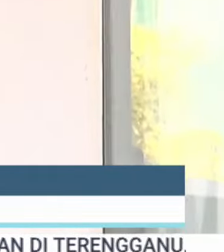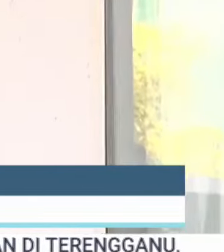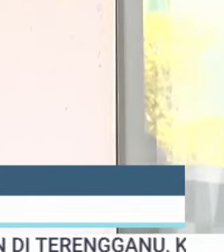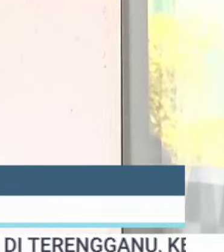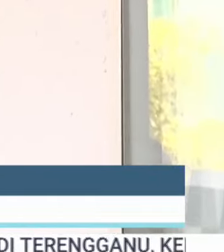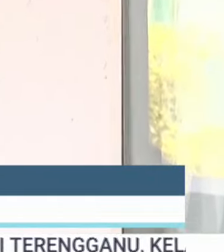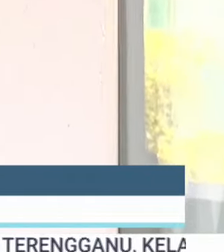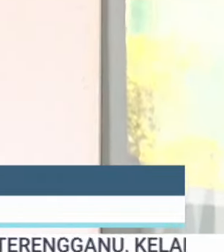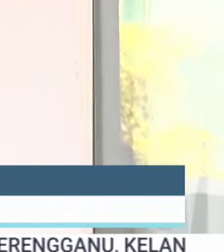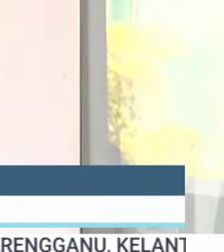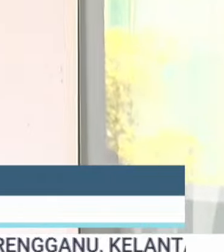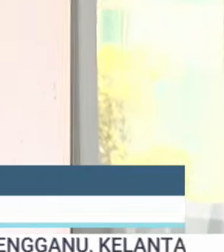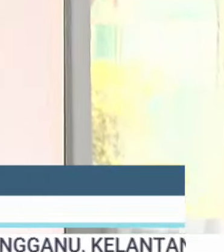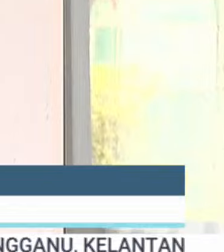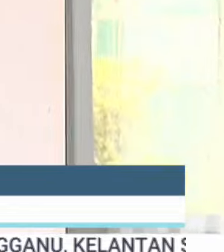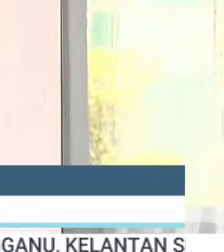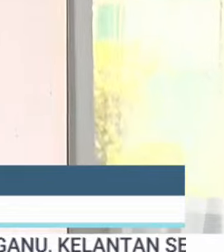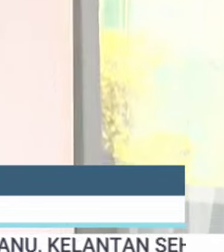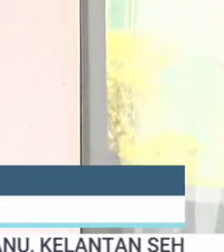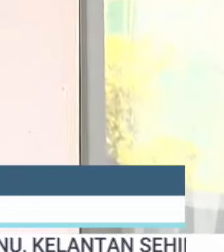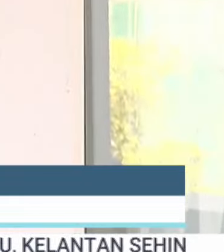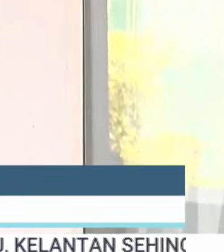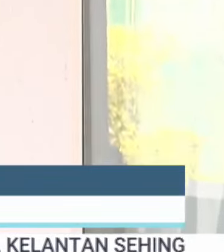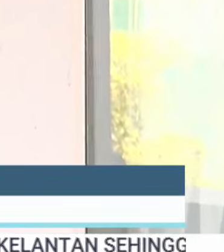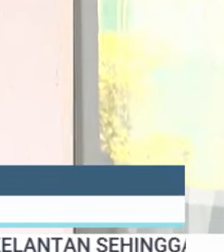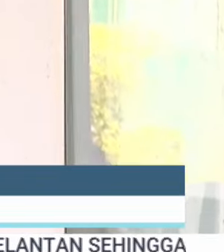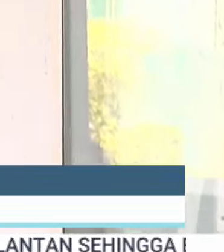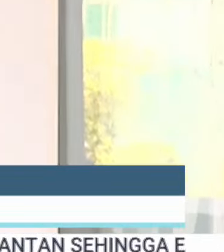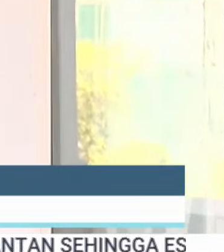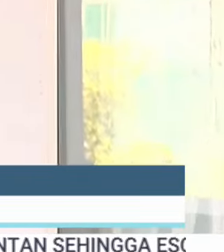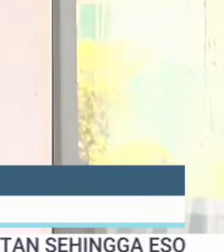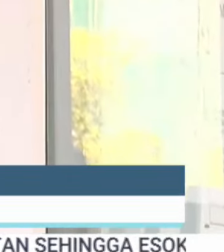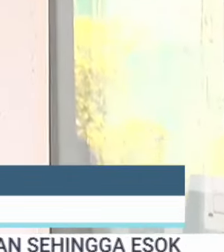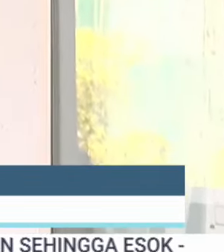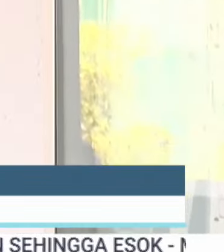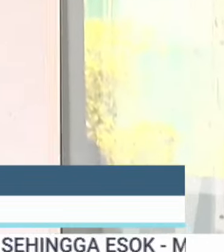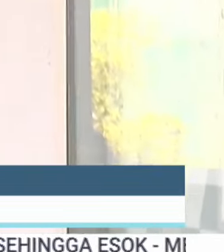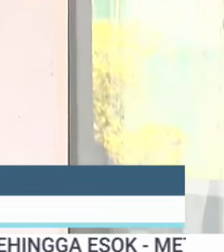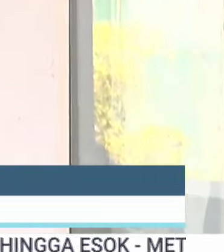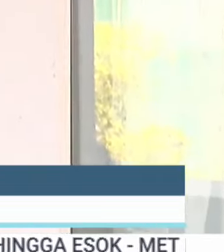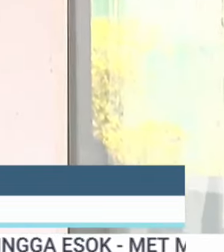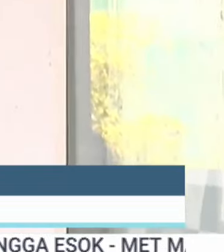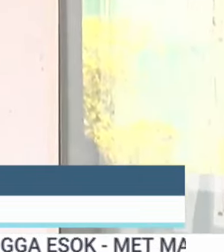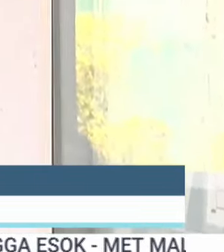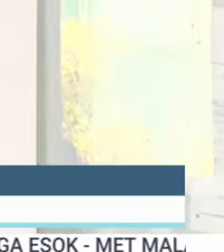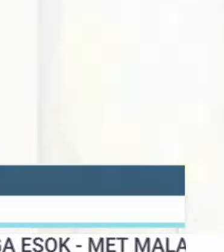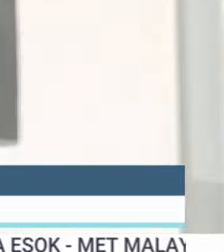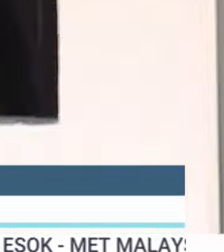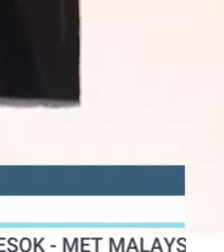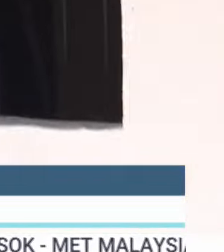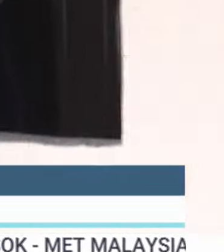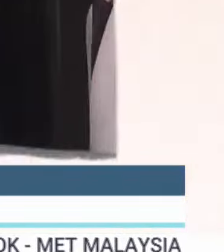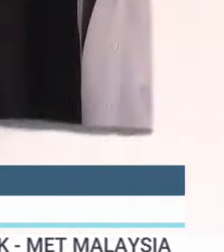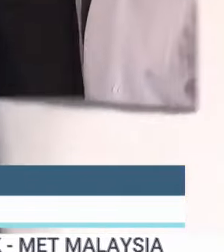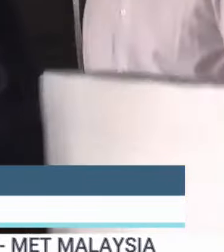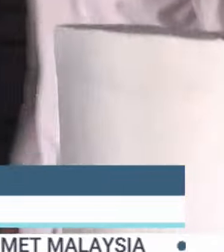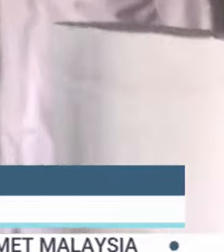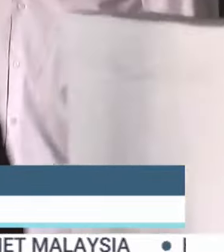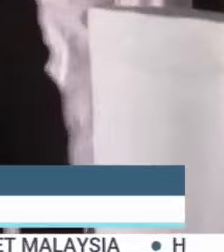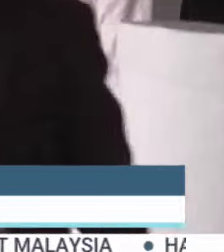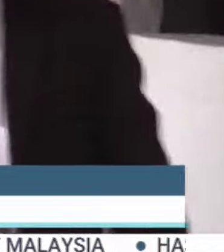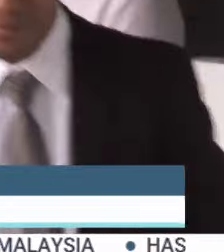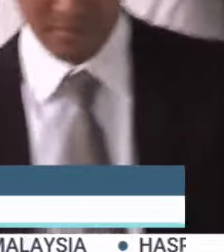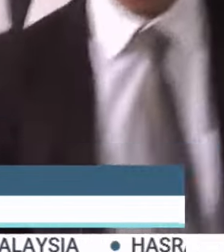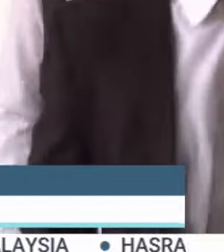20 Februari 15 April dan 21 mei 4 tahun lalu tertuduh didakwa mengikut seksyen 165 kanun keseksaan